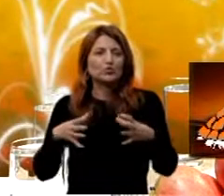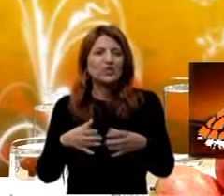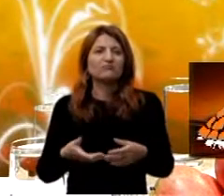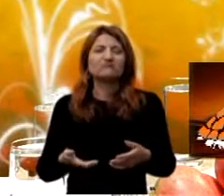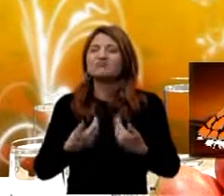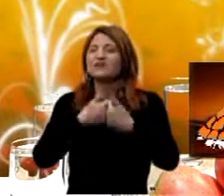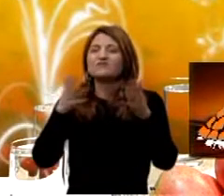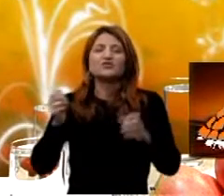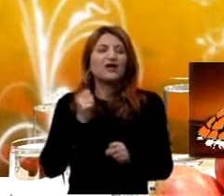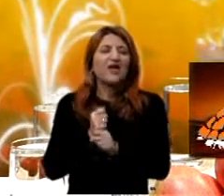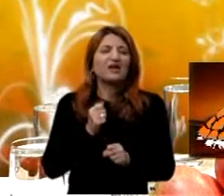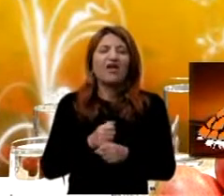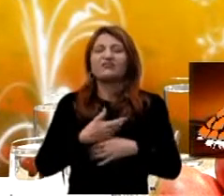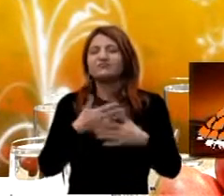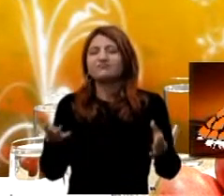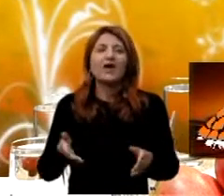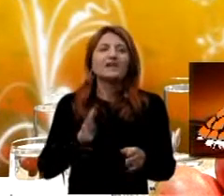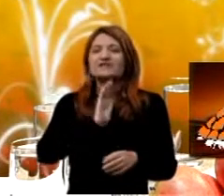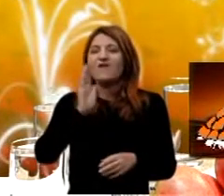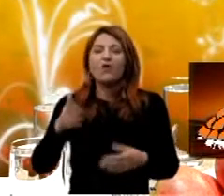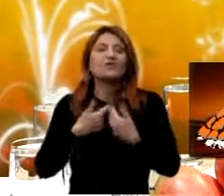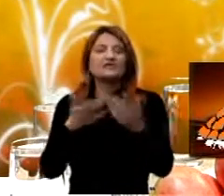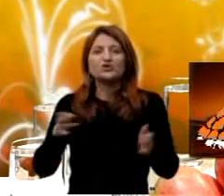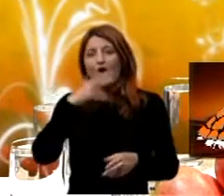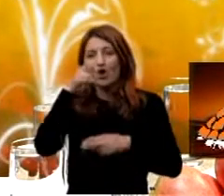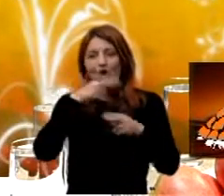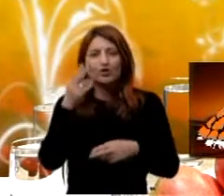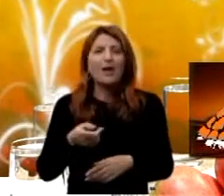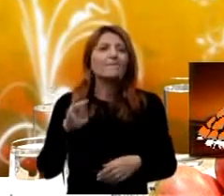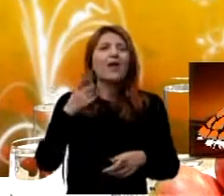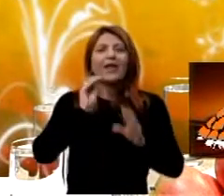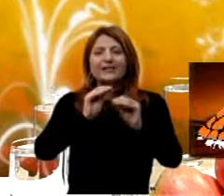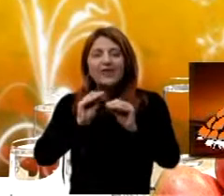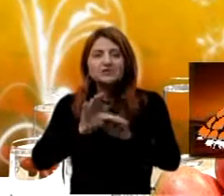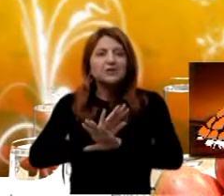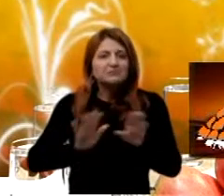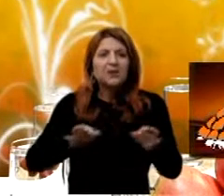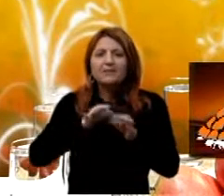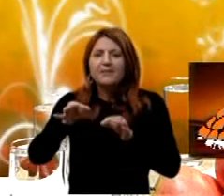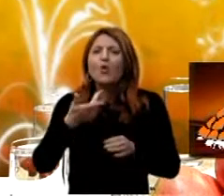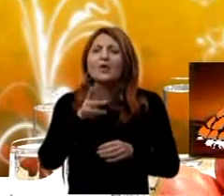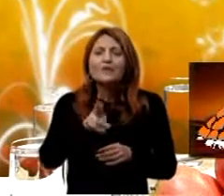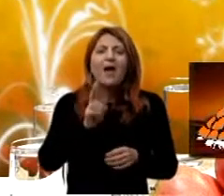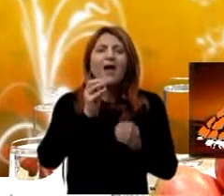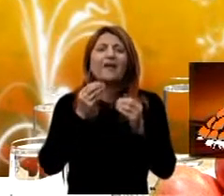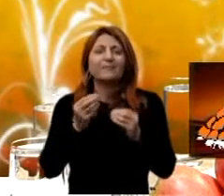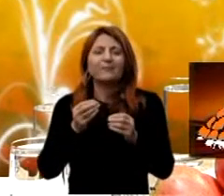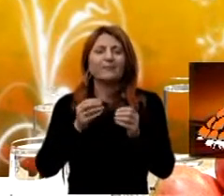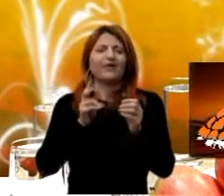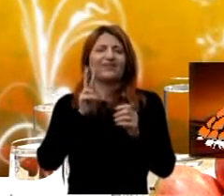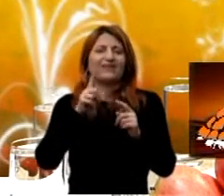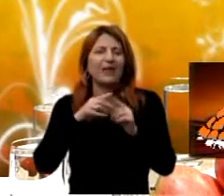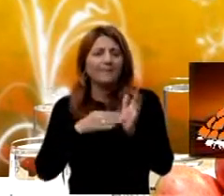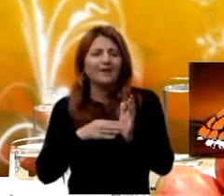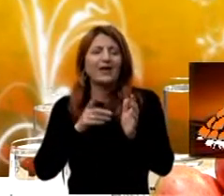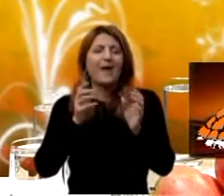svašta radi, svako svašta kontrolira. Jel istina? Malo neki tečaj pa vam mjere vitamine, minerale. I normalno da to kod